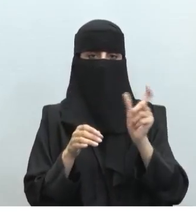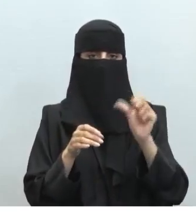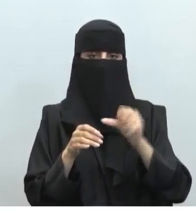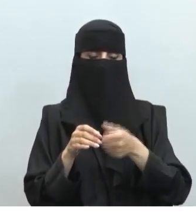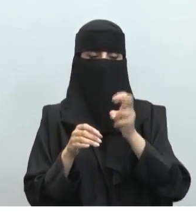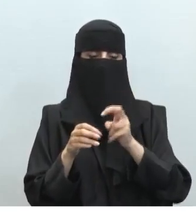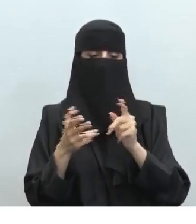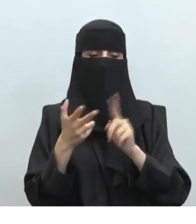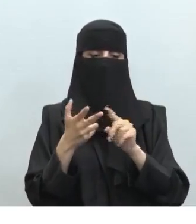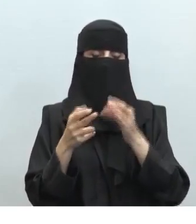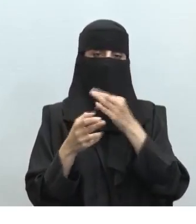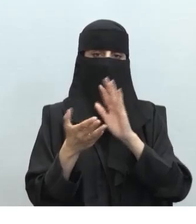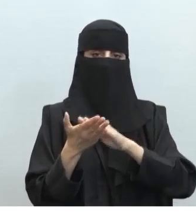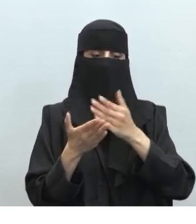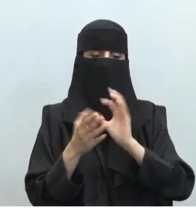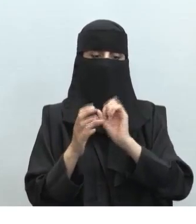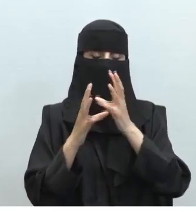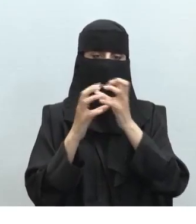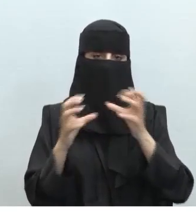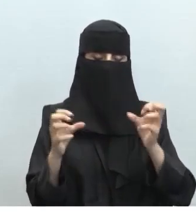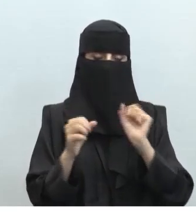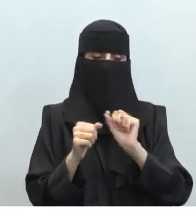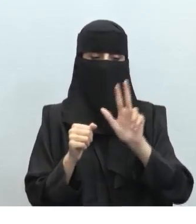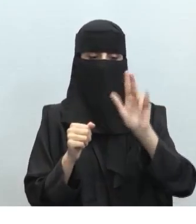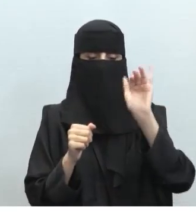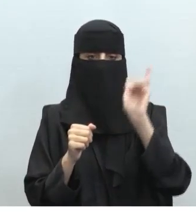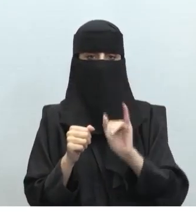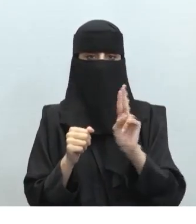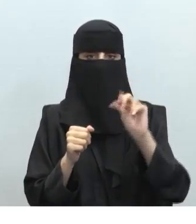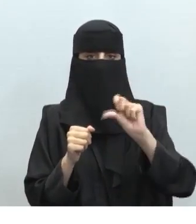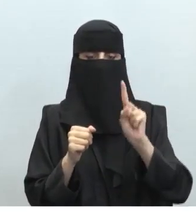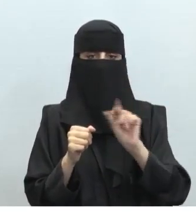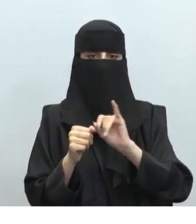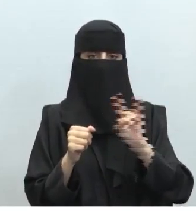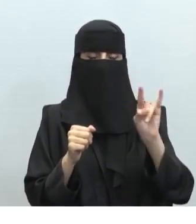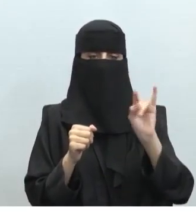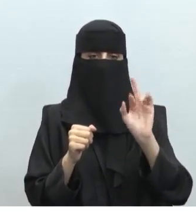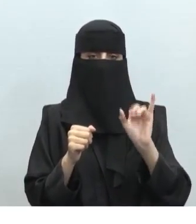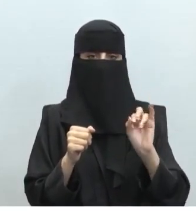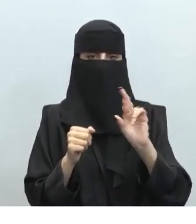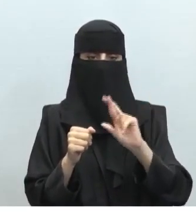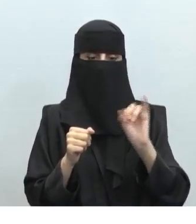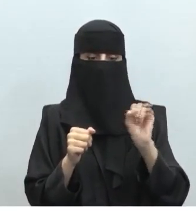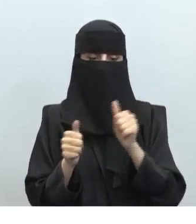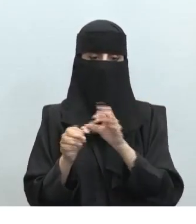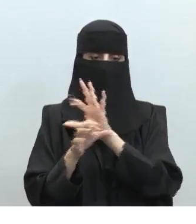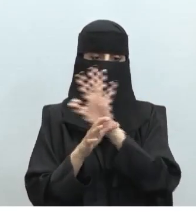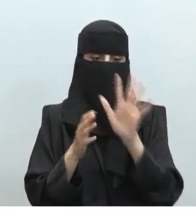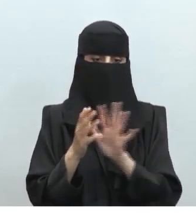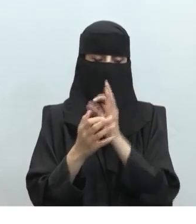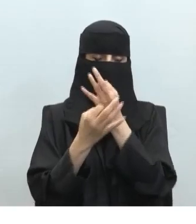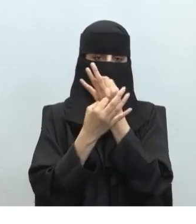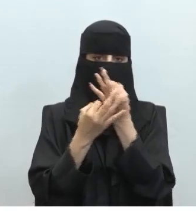الترجمه وهذه الترجمه تح حدث في السيتوبلازم في الريبوسومات هنا هذا المشهد يلخص